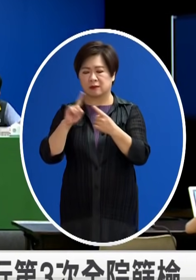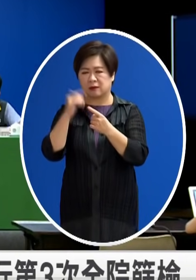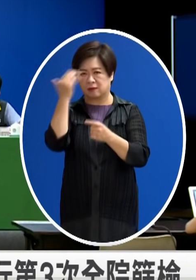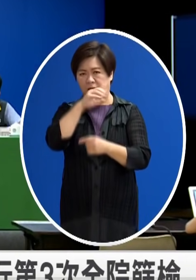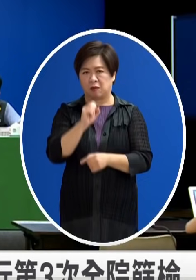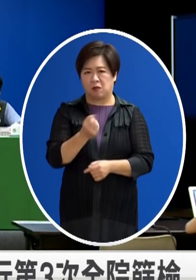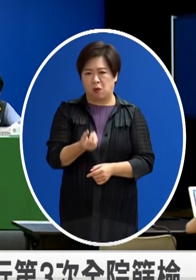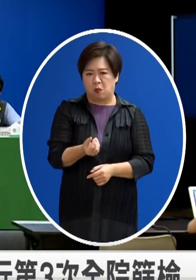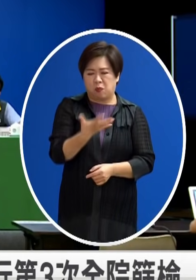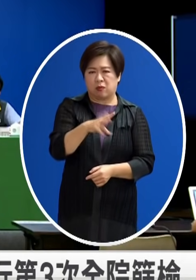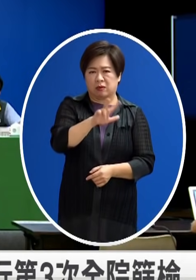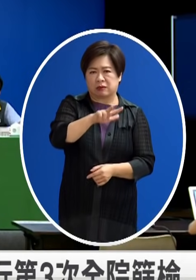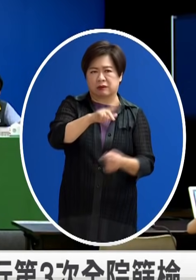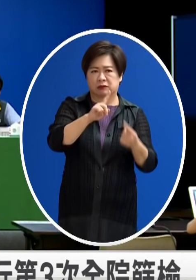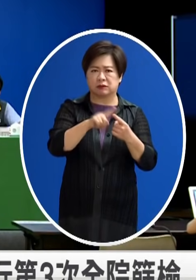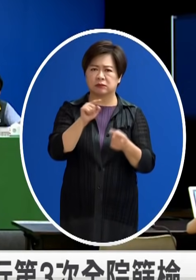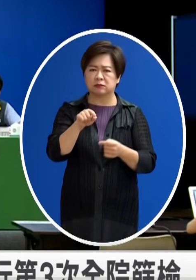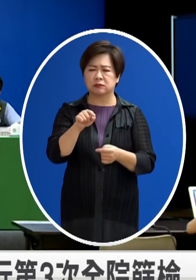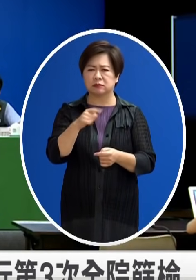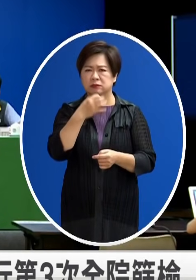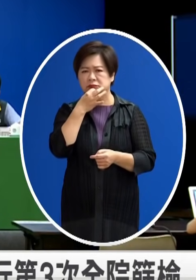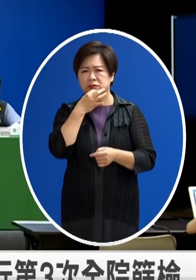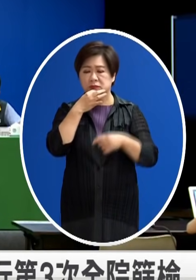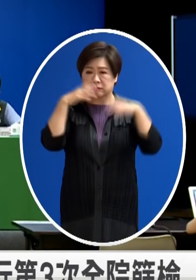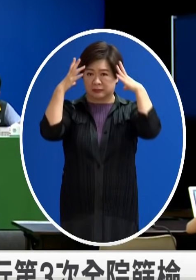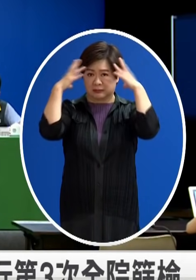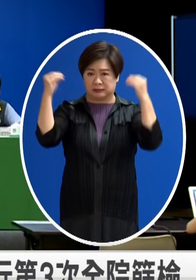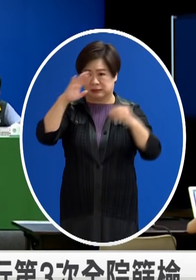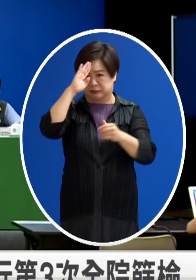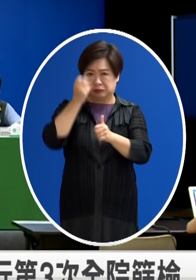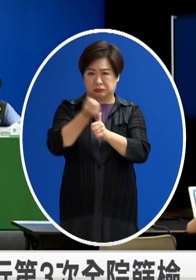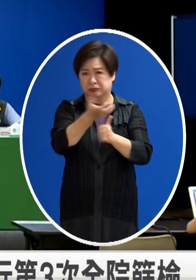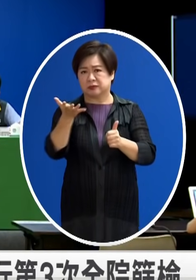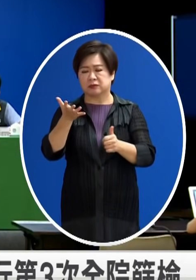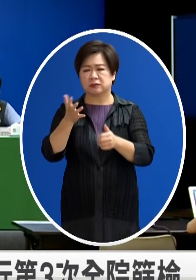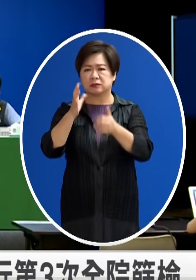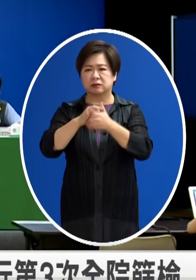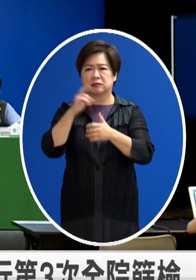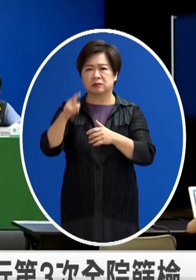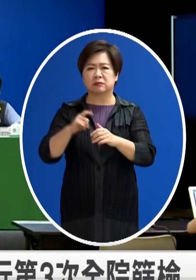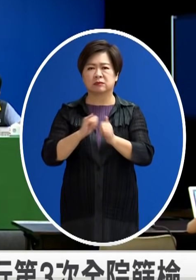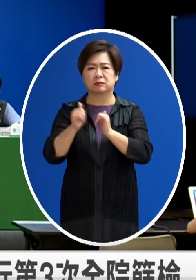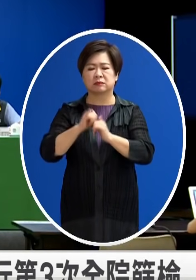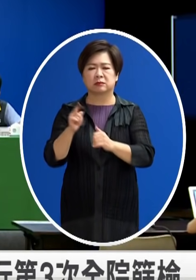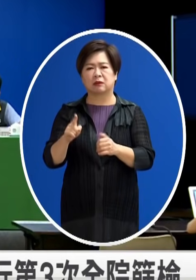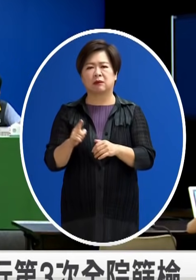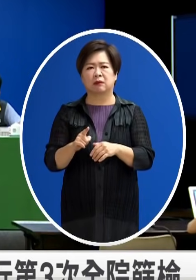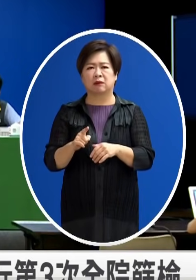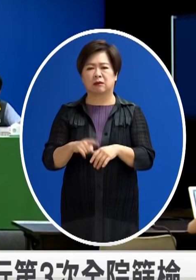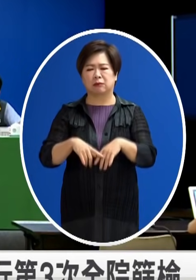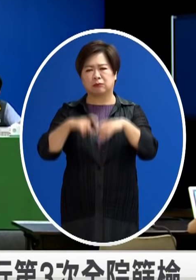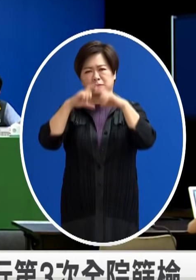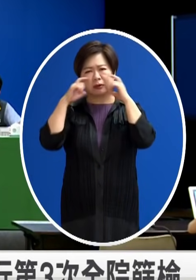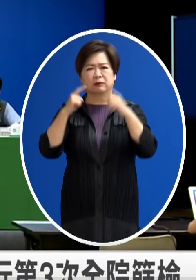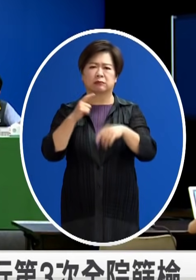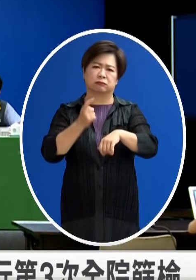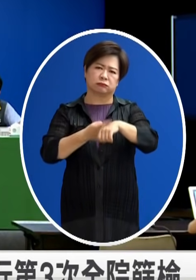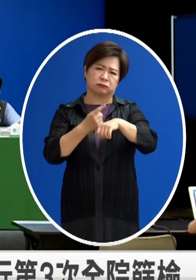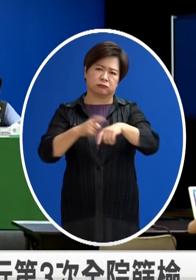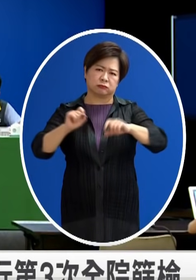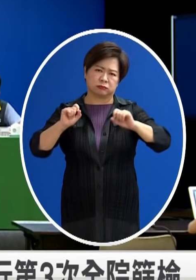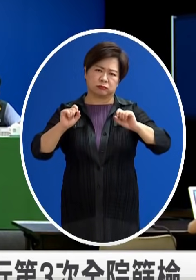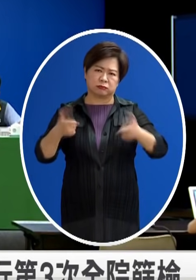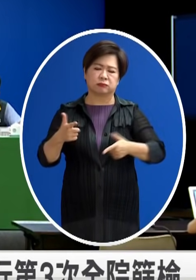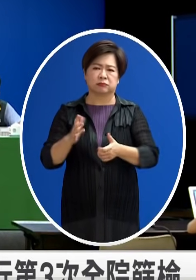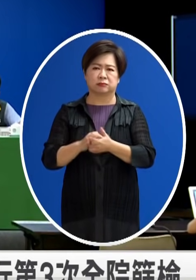到7000人。那么有医师认为说，荷兰疫情失控的关键是在民众行为上的变化，指挥中心怎么看？会不会对我们